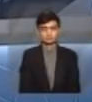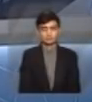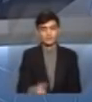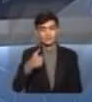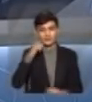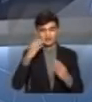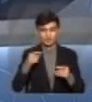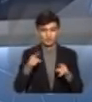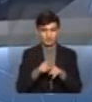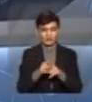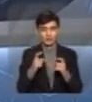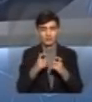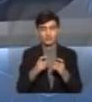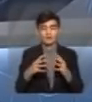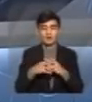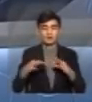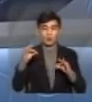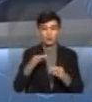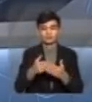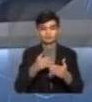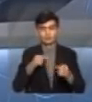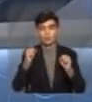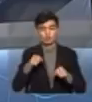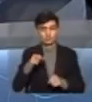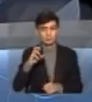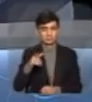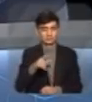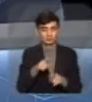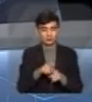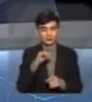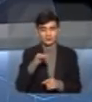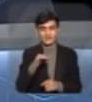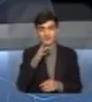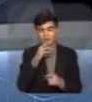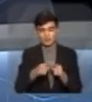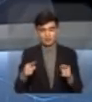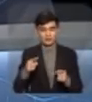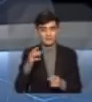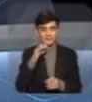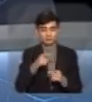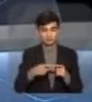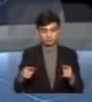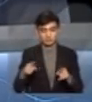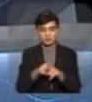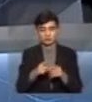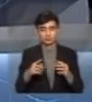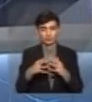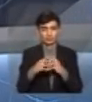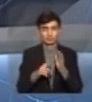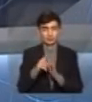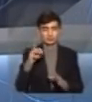Кеше ғана соғыстың алдын алуға болатында еді. Алайда жағдай уақыт өткен сайын ушығып барады. Екел құрлықта